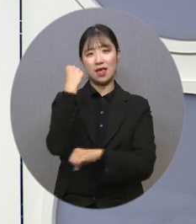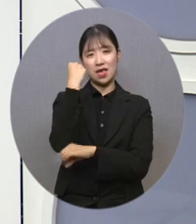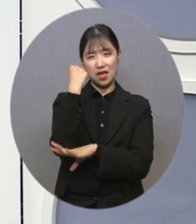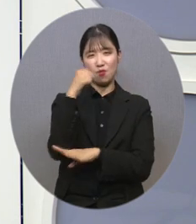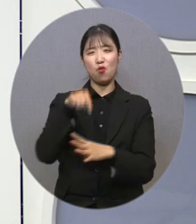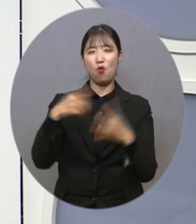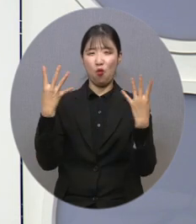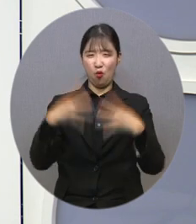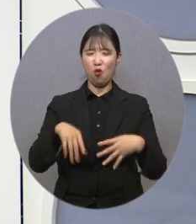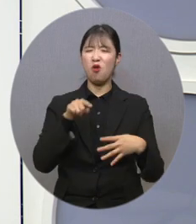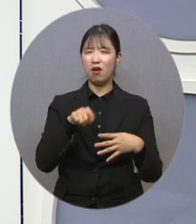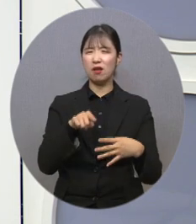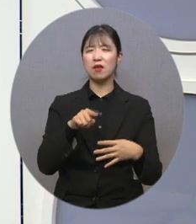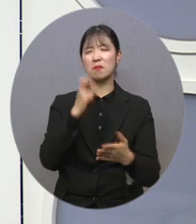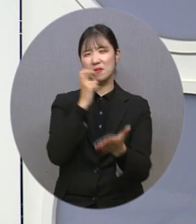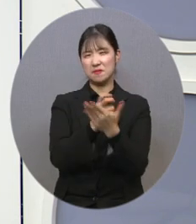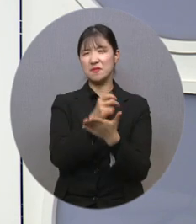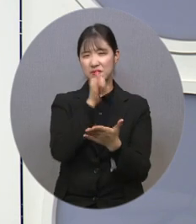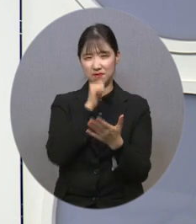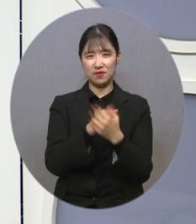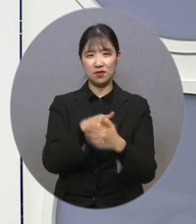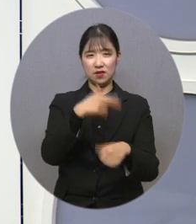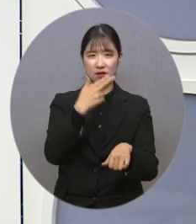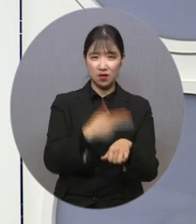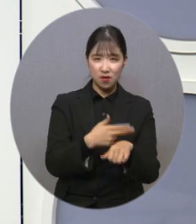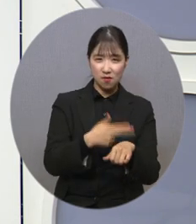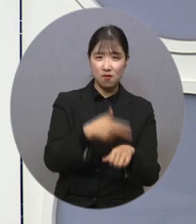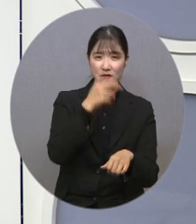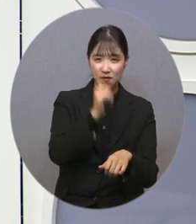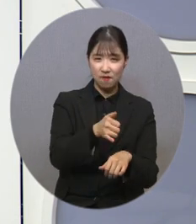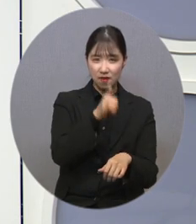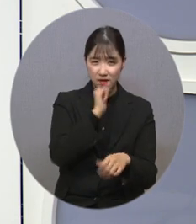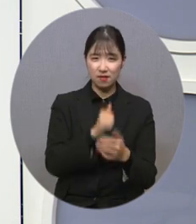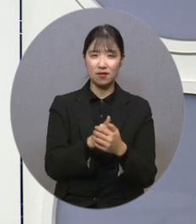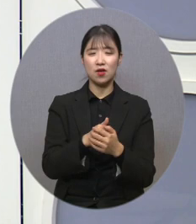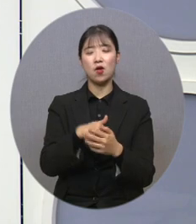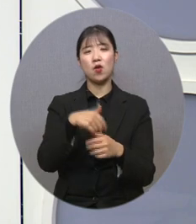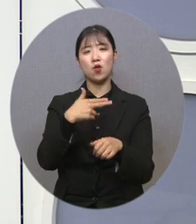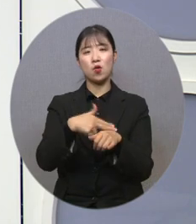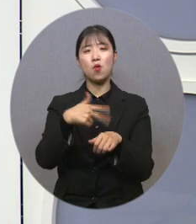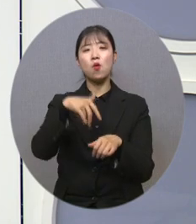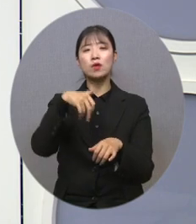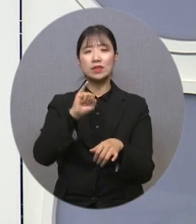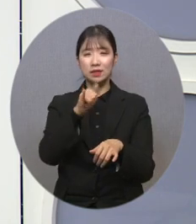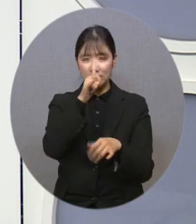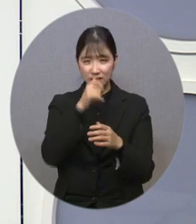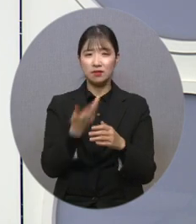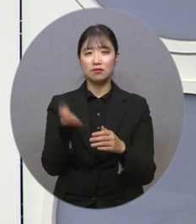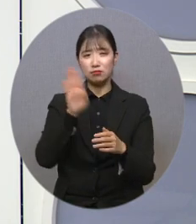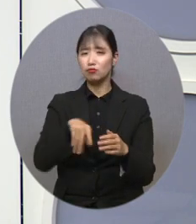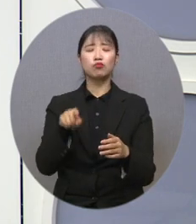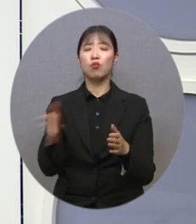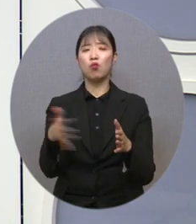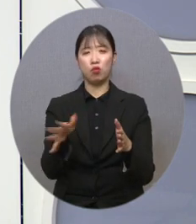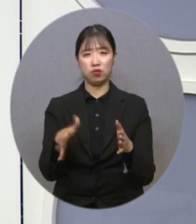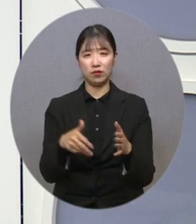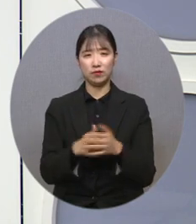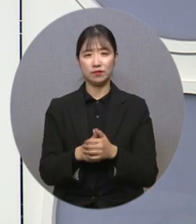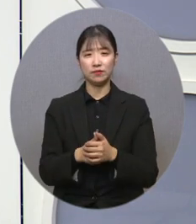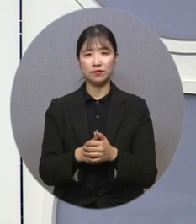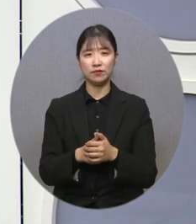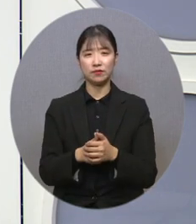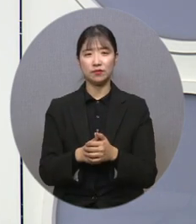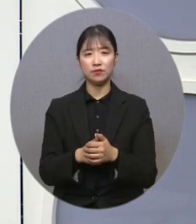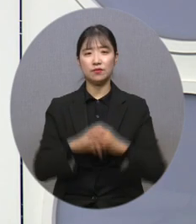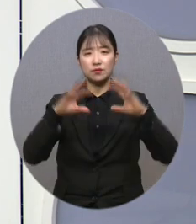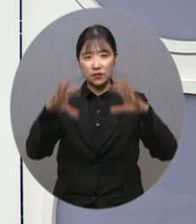아직도 우리나라는 유지하고 있습니다. 네. 그러니까 교사, 교지가 있어야 되고 그런데 이 대학은 교사, 교지가 없습니다.